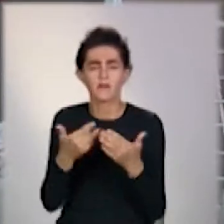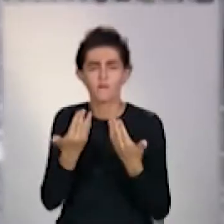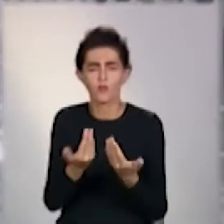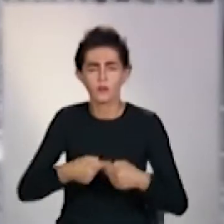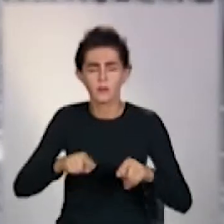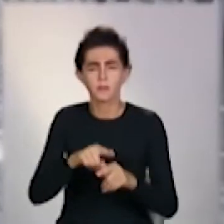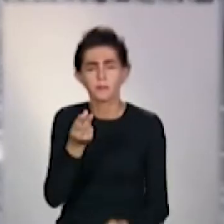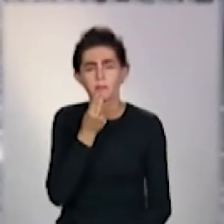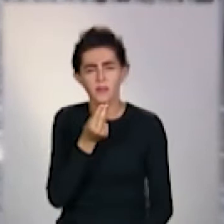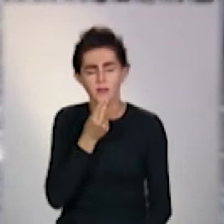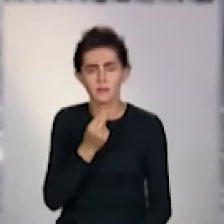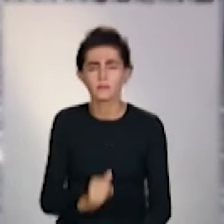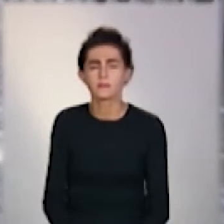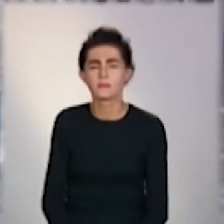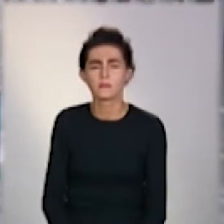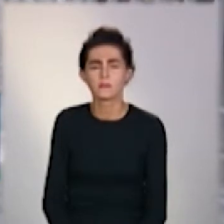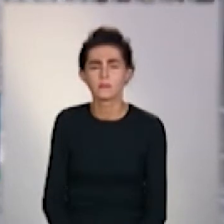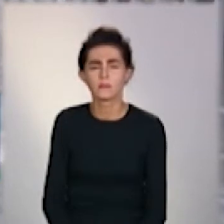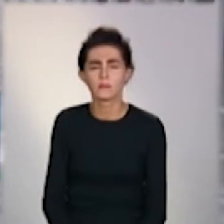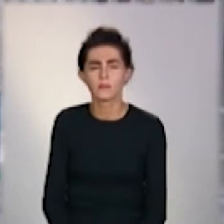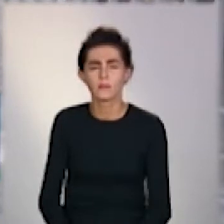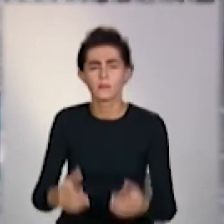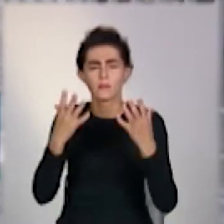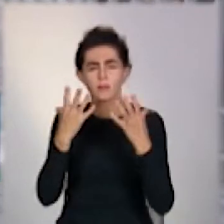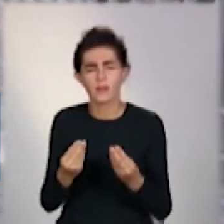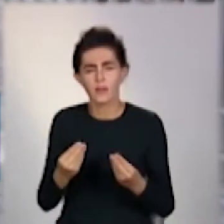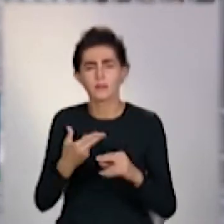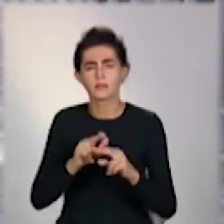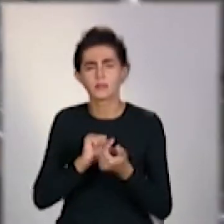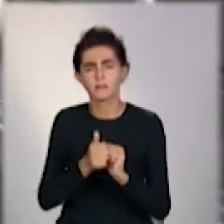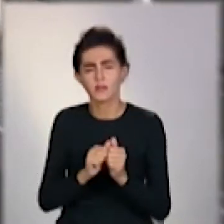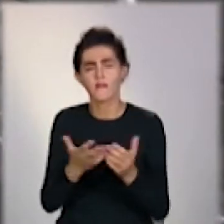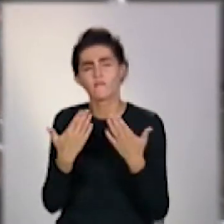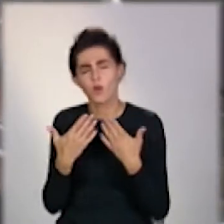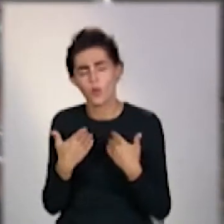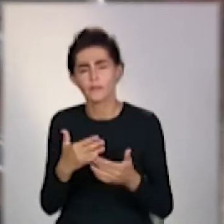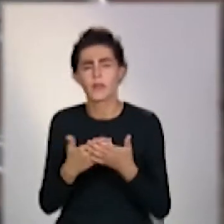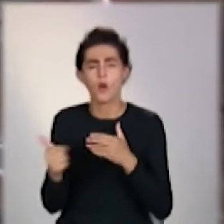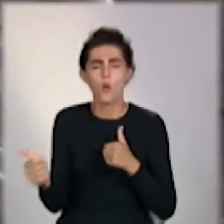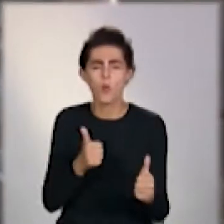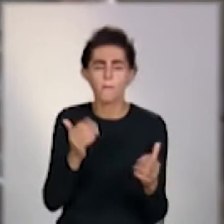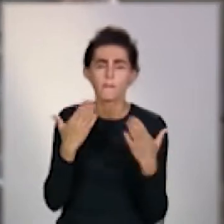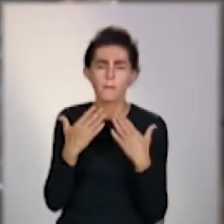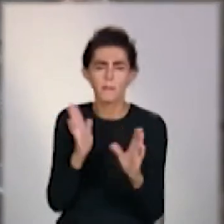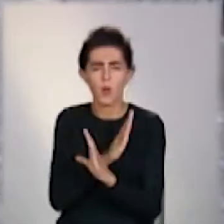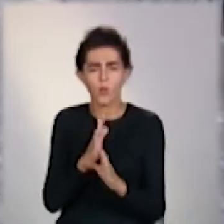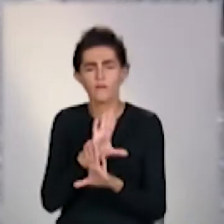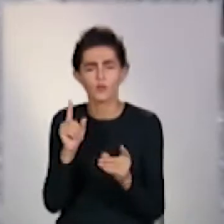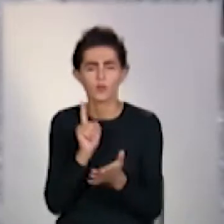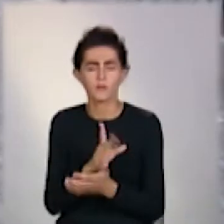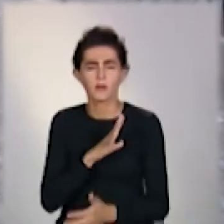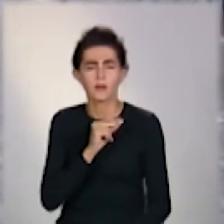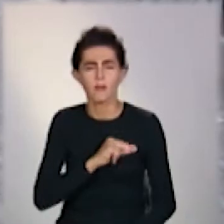харчування. Днівна зміна ночна, а цепной – один вихідний і опять те ж саме. Хороша погода, плоха, все одно должен работать.